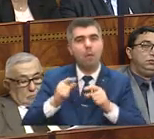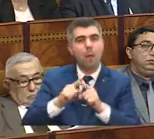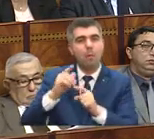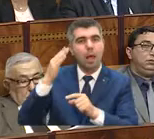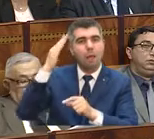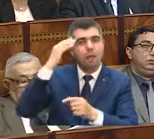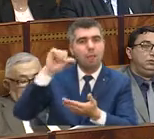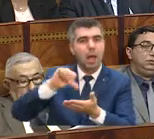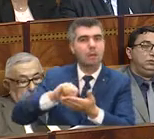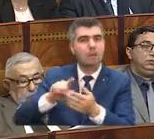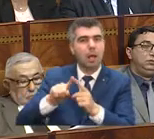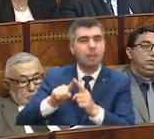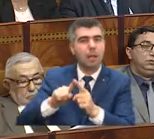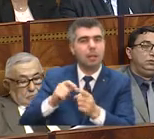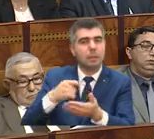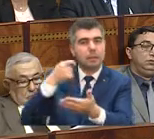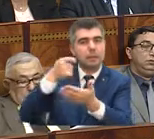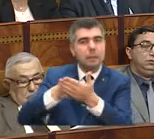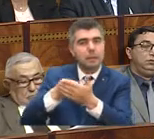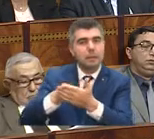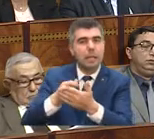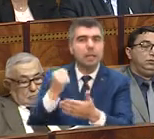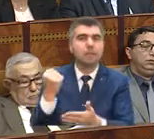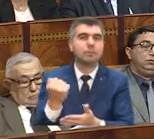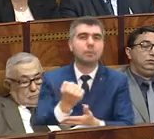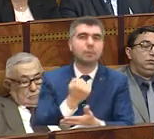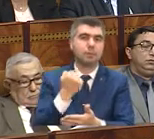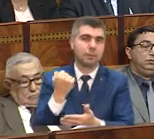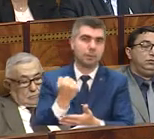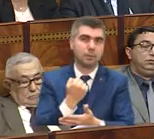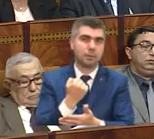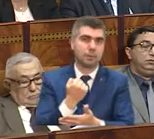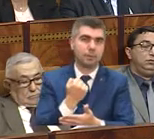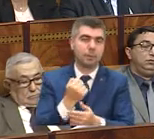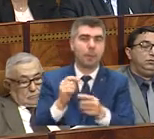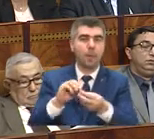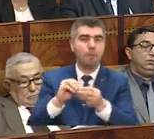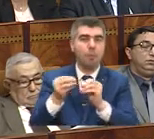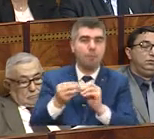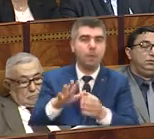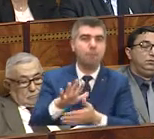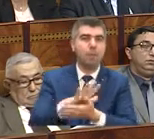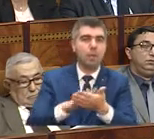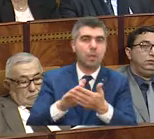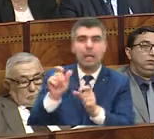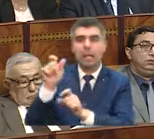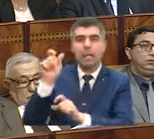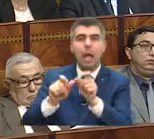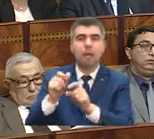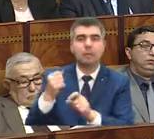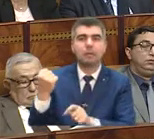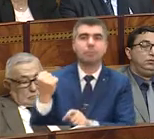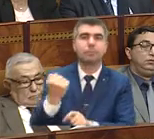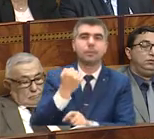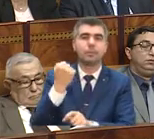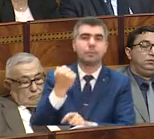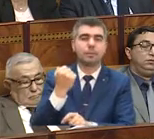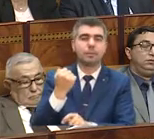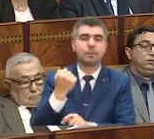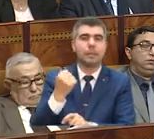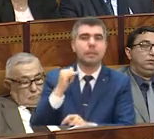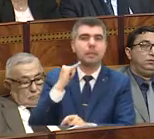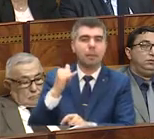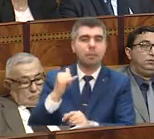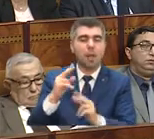بخير السيد الوزير، لم تدونا اليد العون فيها. مجموعه من المشاكل اللي عياوا الناس ما يتسناوا فيها، طريق